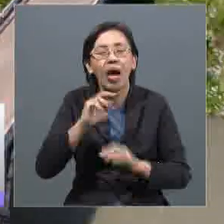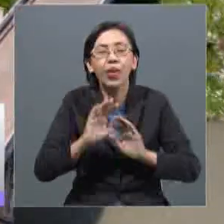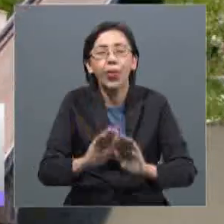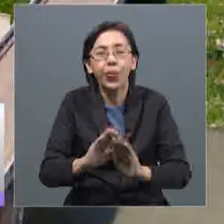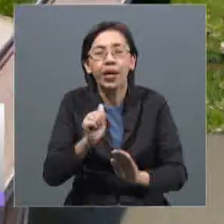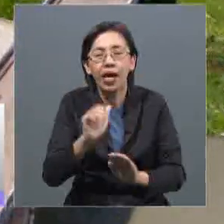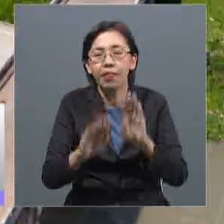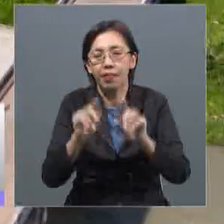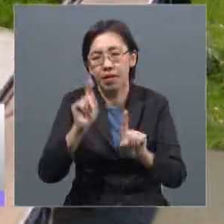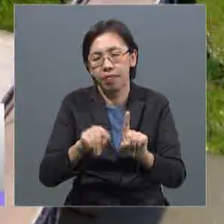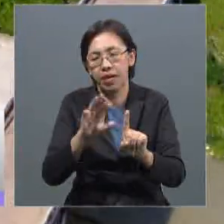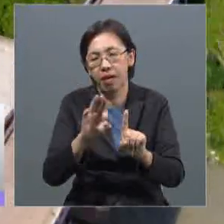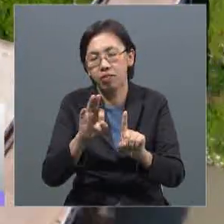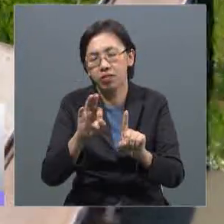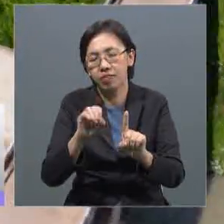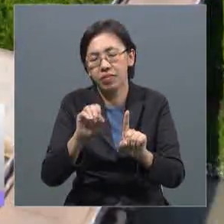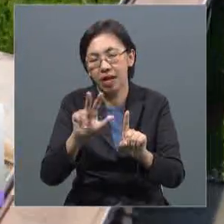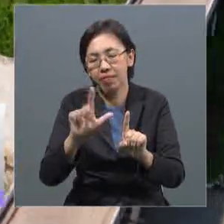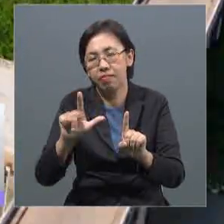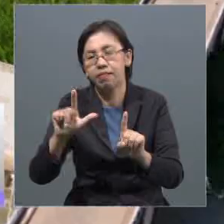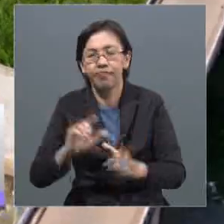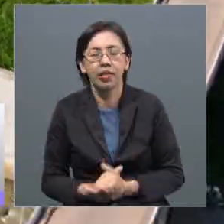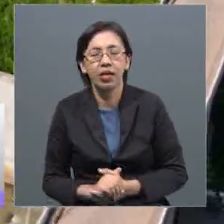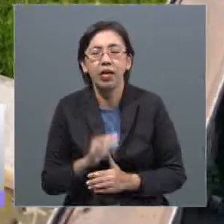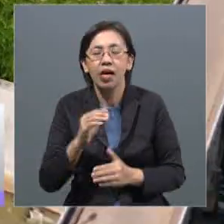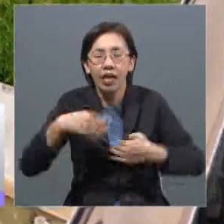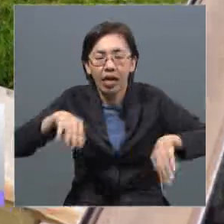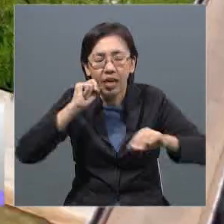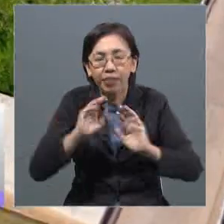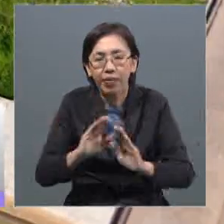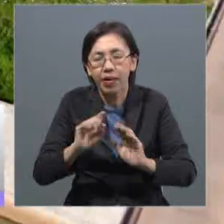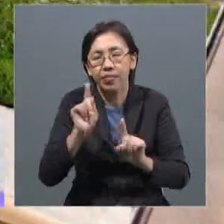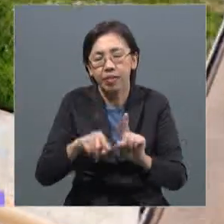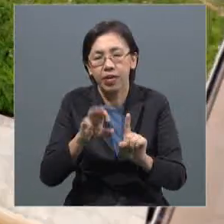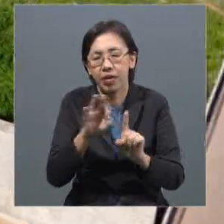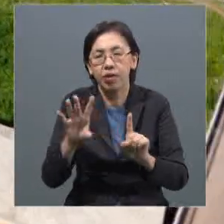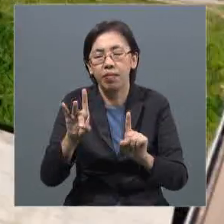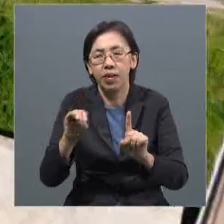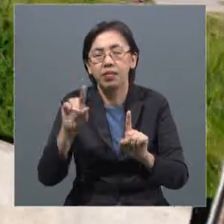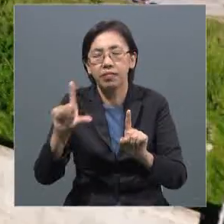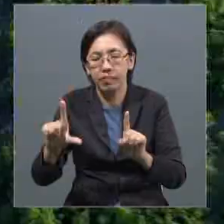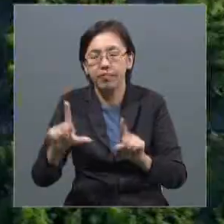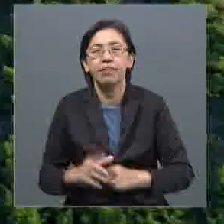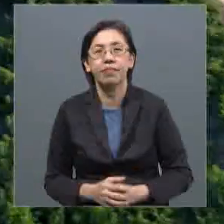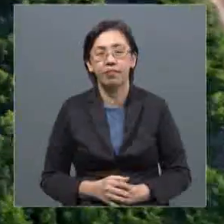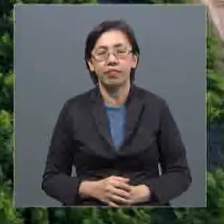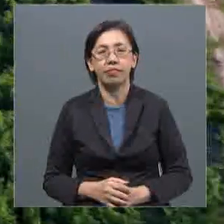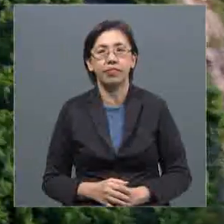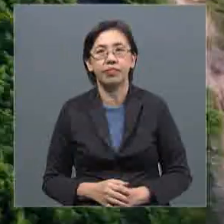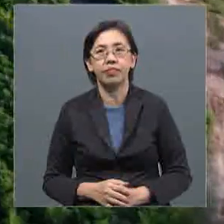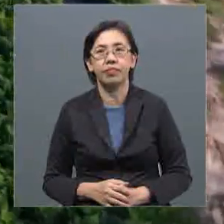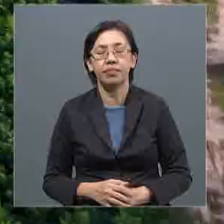อีก1,9ล้านลูกบาทเมตจากปริมาณเก็บกัก 1,980ล้านลูกบาทเมต